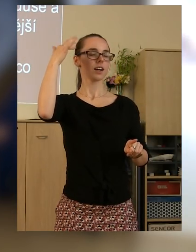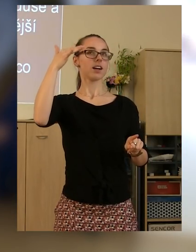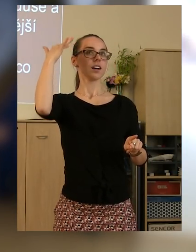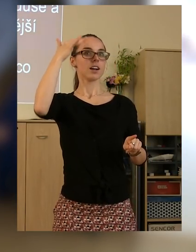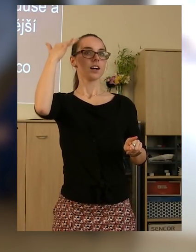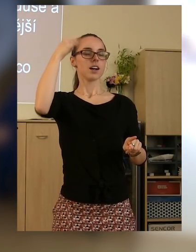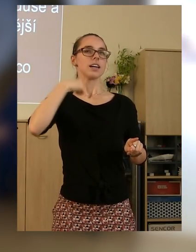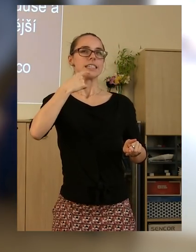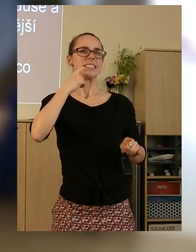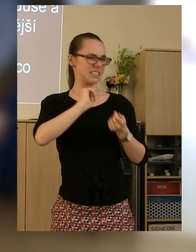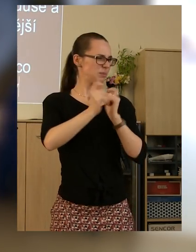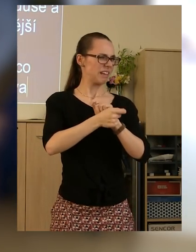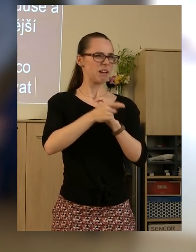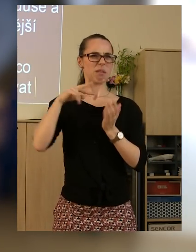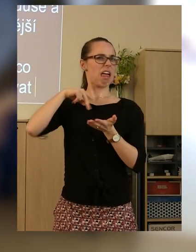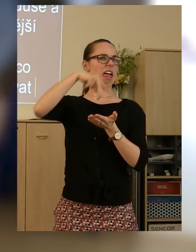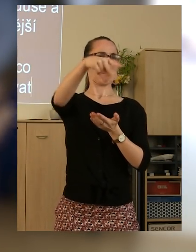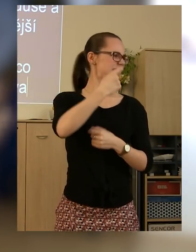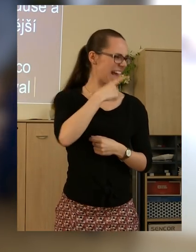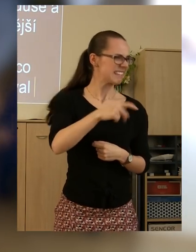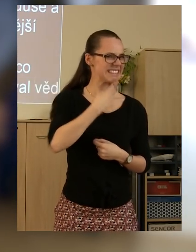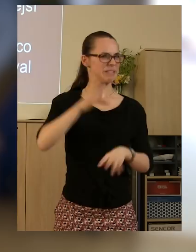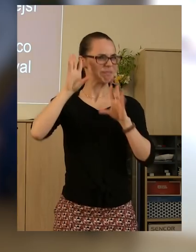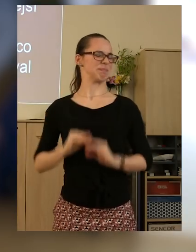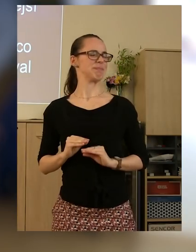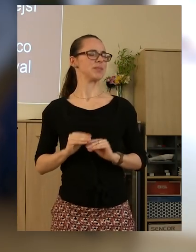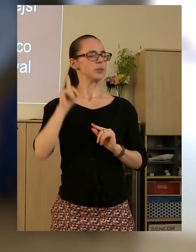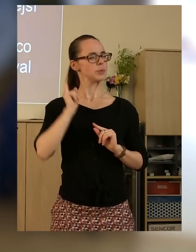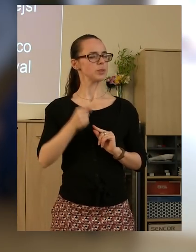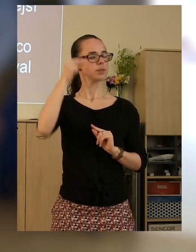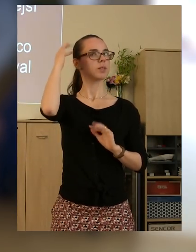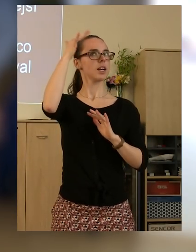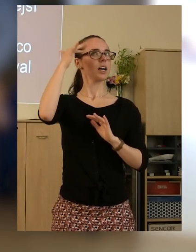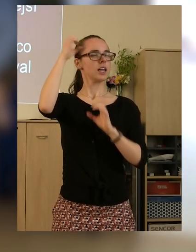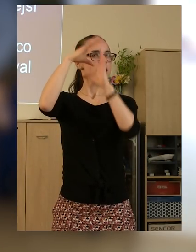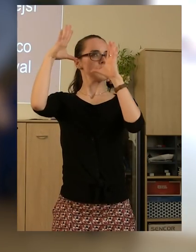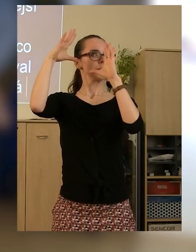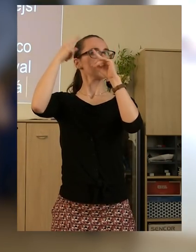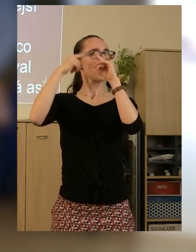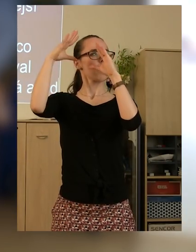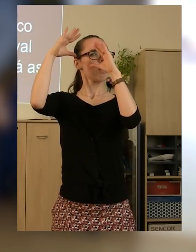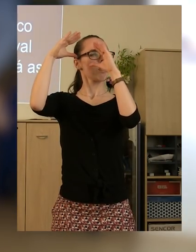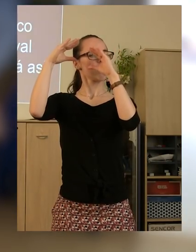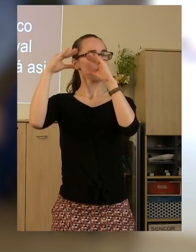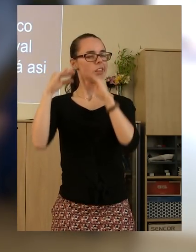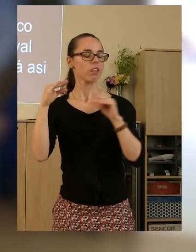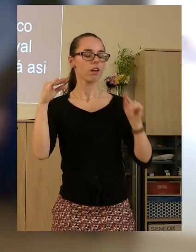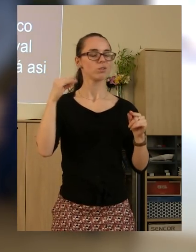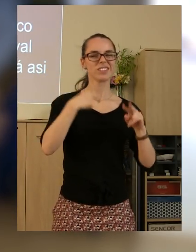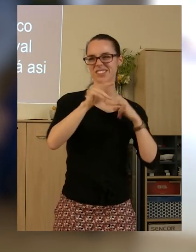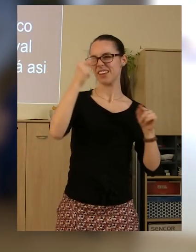Ne nevědomí. Myslím si, že to má dostatečnou sílu a že je dostatečně jaksi mocný. Tak